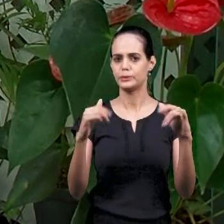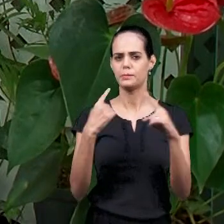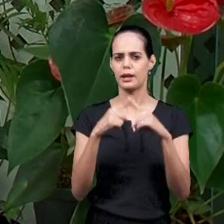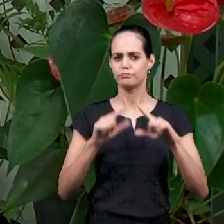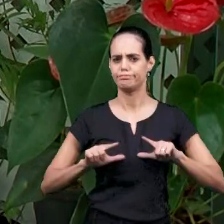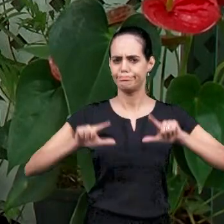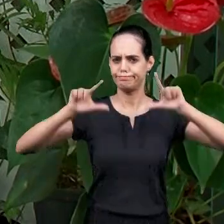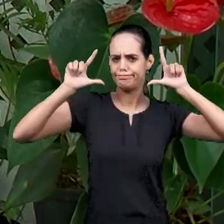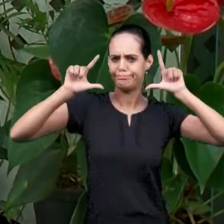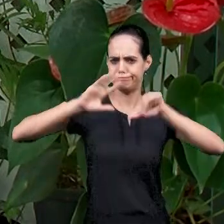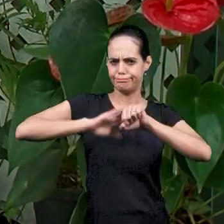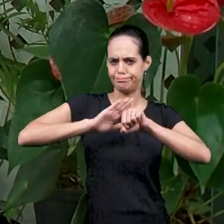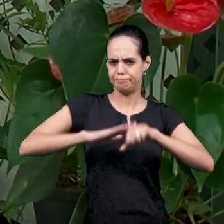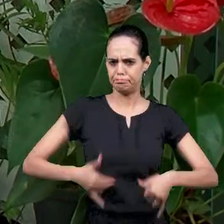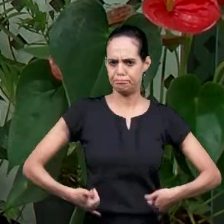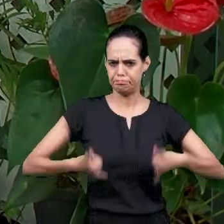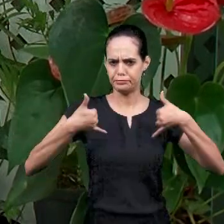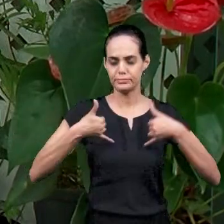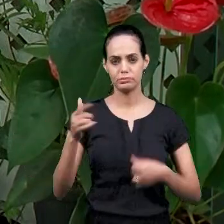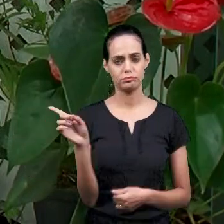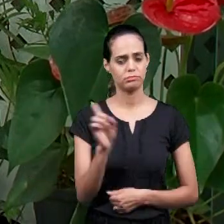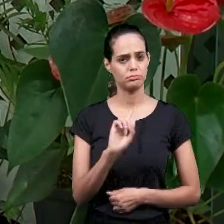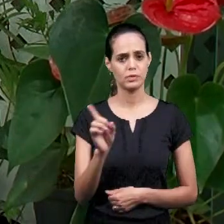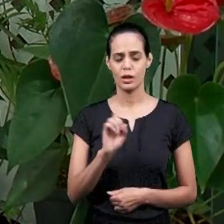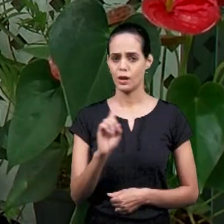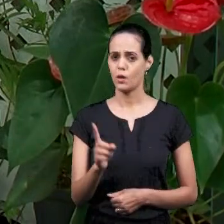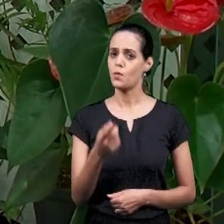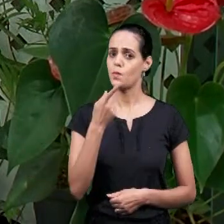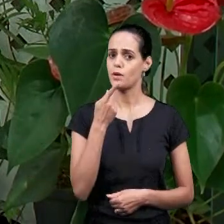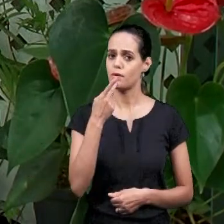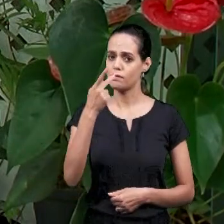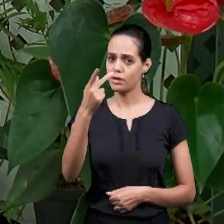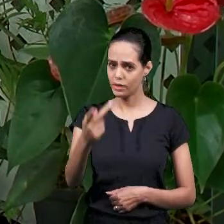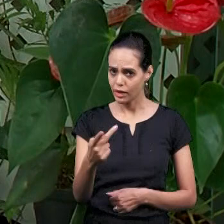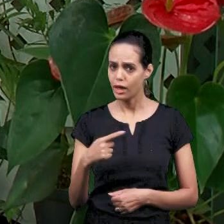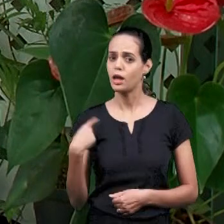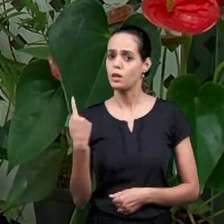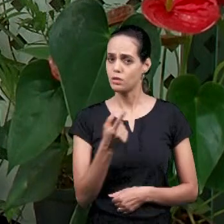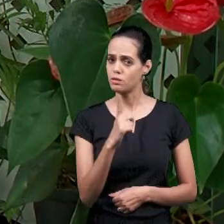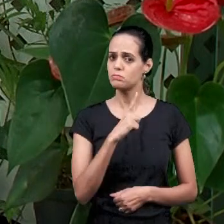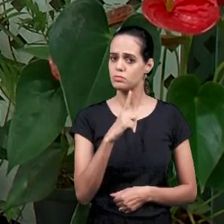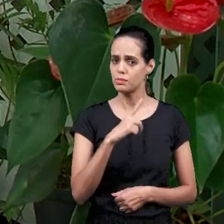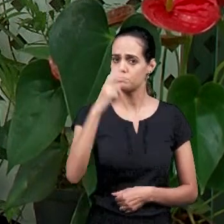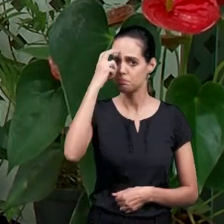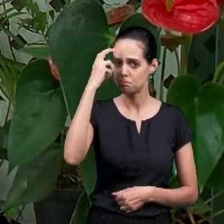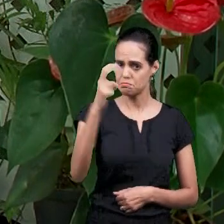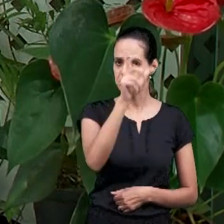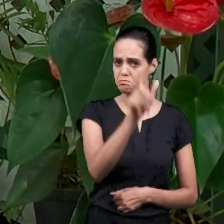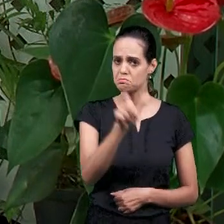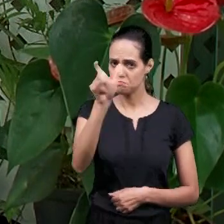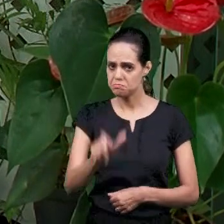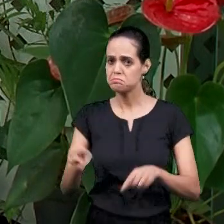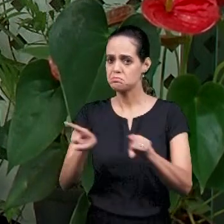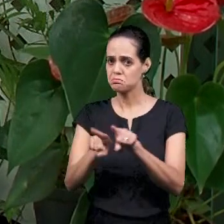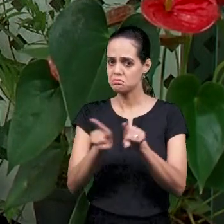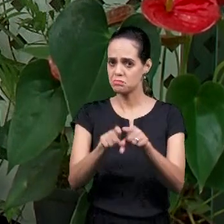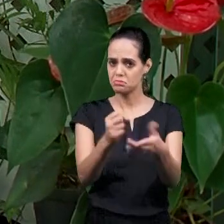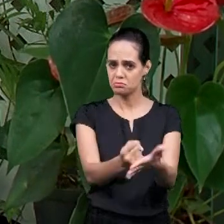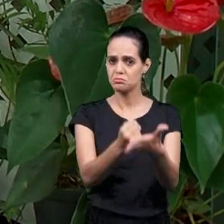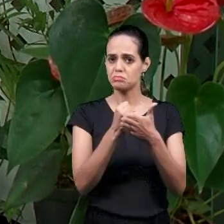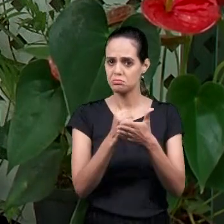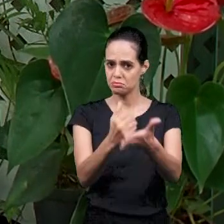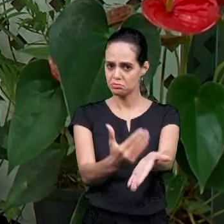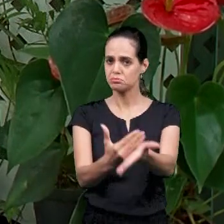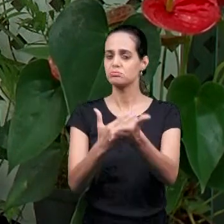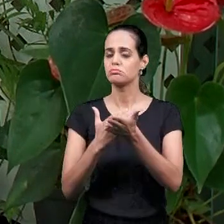cou. Je suis en train de dire cela, ils n'ont pas besoin de la pub, mais pour dire le niveau des personnes que nous avons et avec qui nous